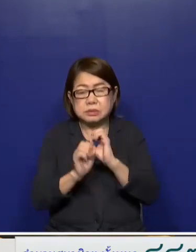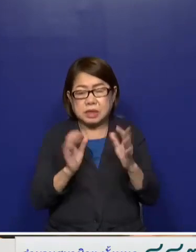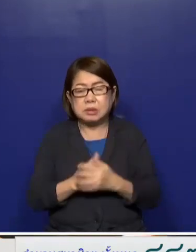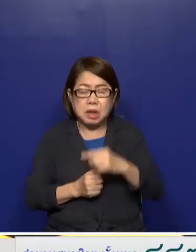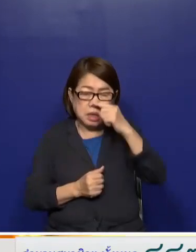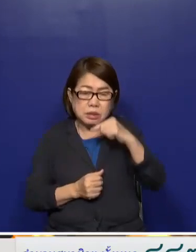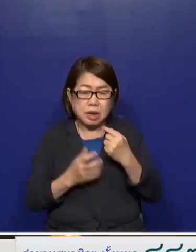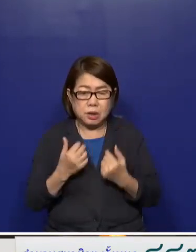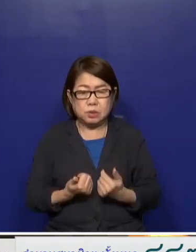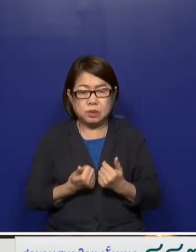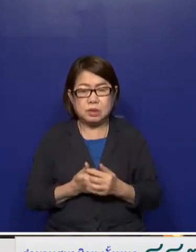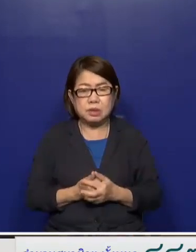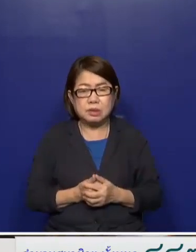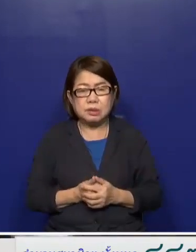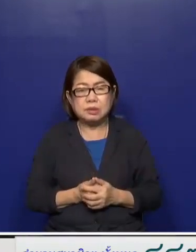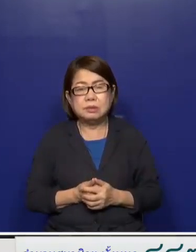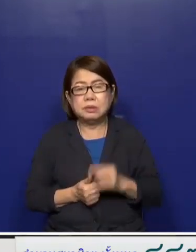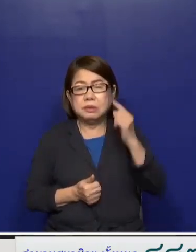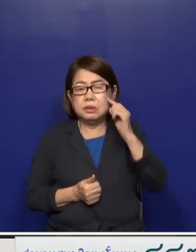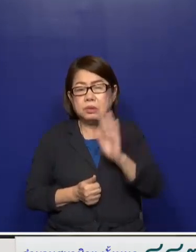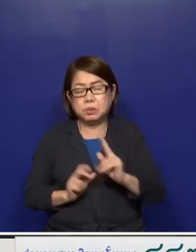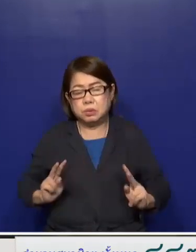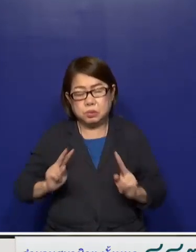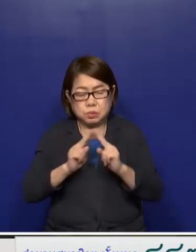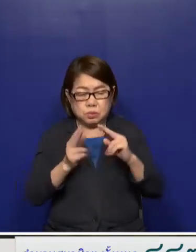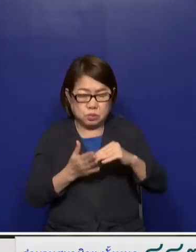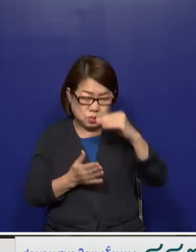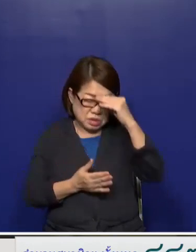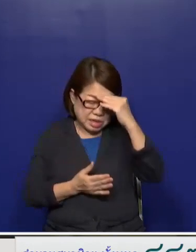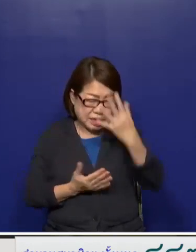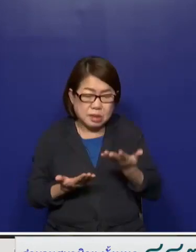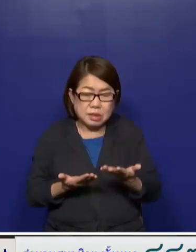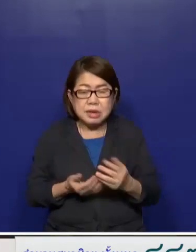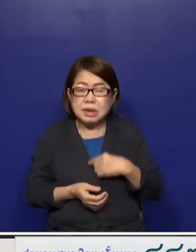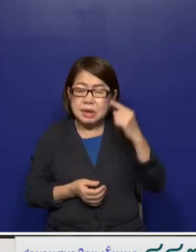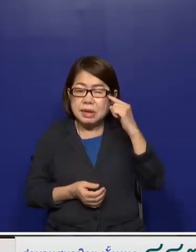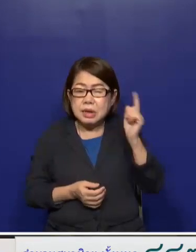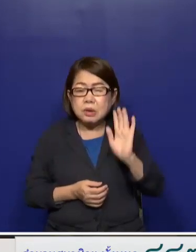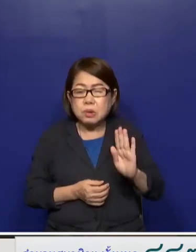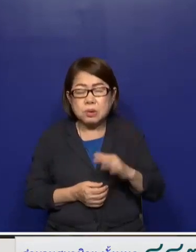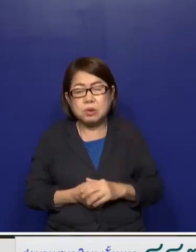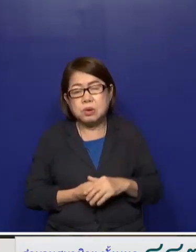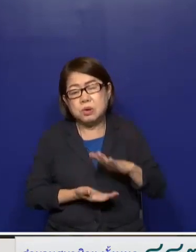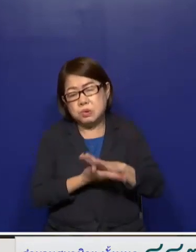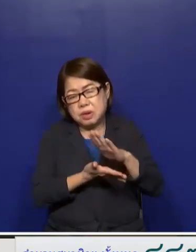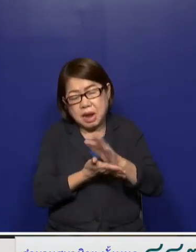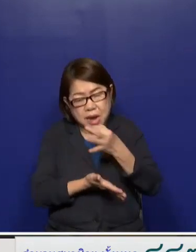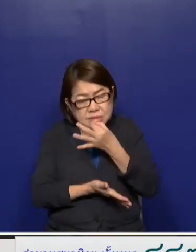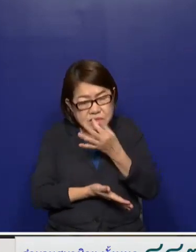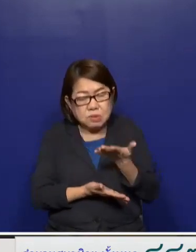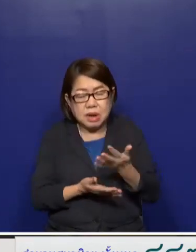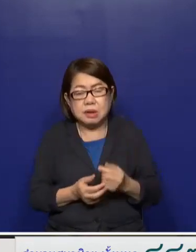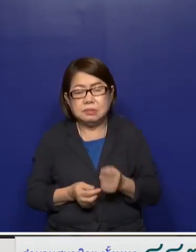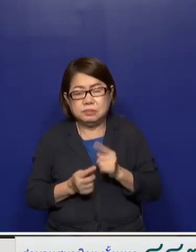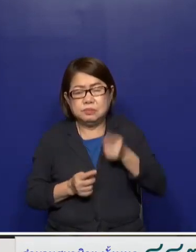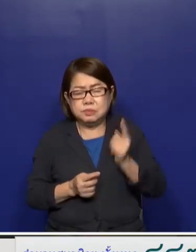ศนี้แนวคิดของกระทรวงศึกษาและแนวคิดของการบริหารสถาบันการศึกษาด้านอาชีวะเนี่ยมันควร